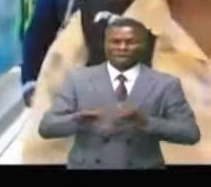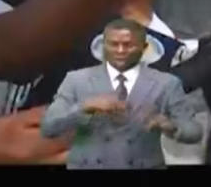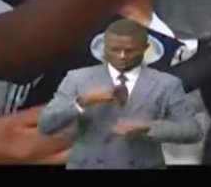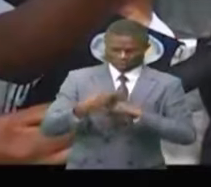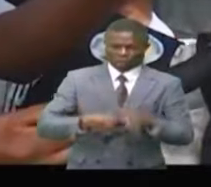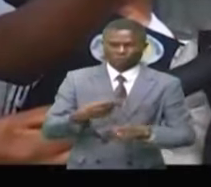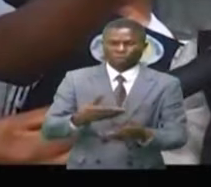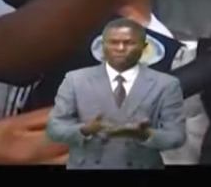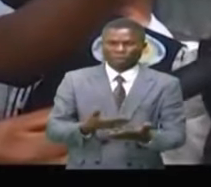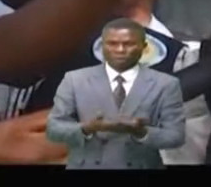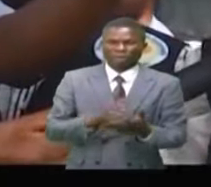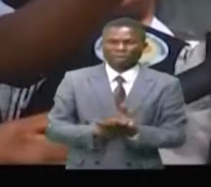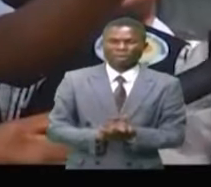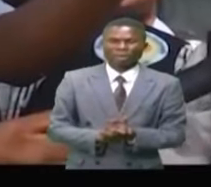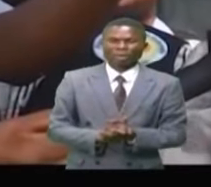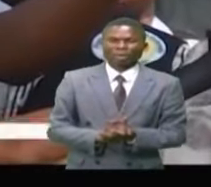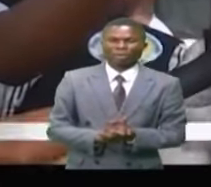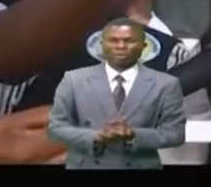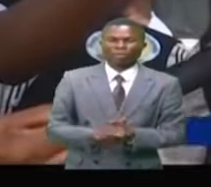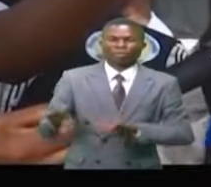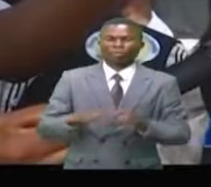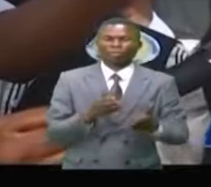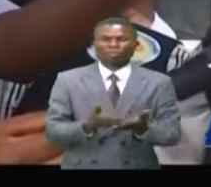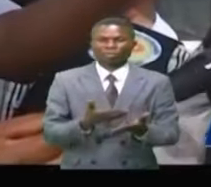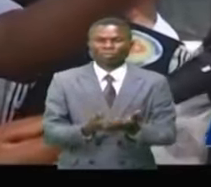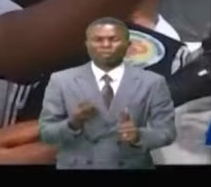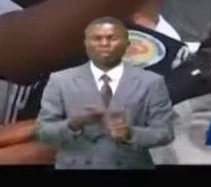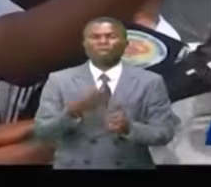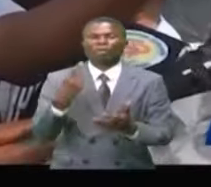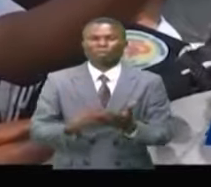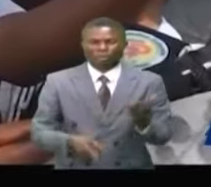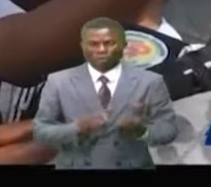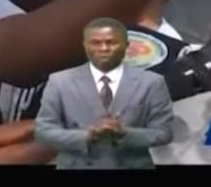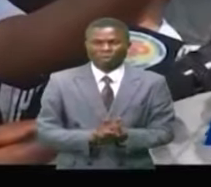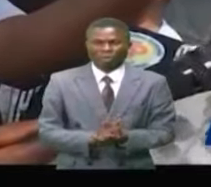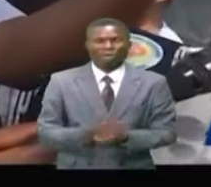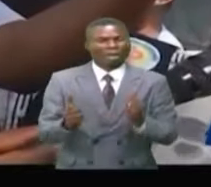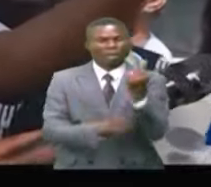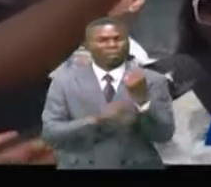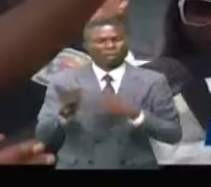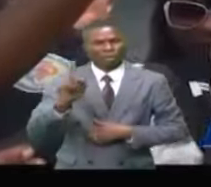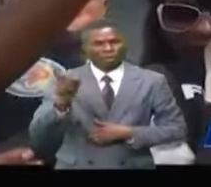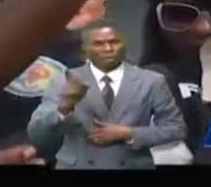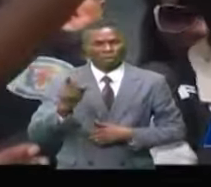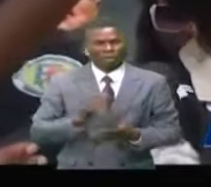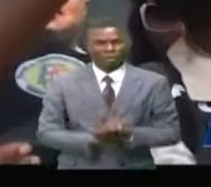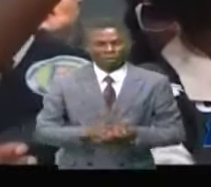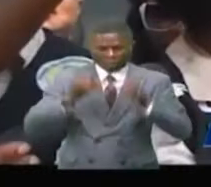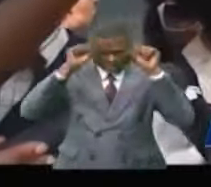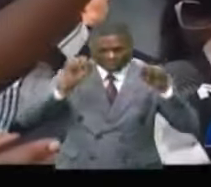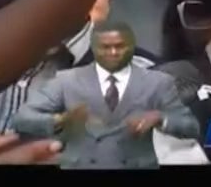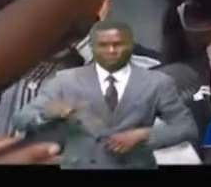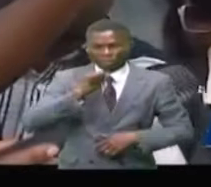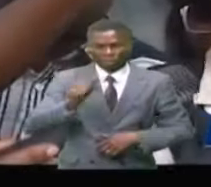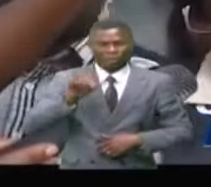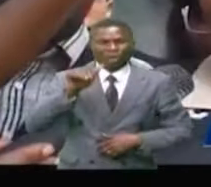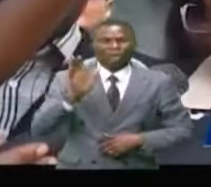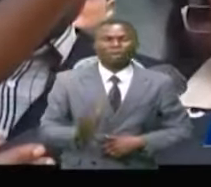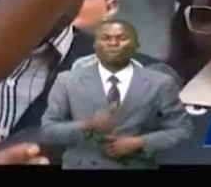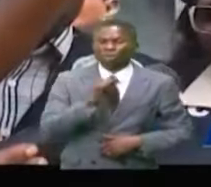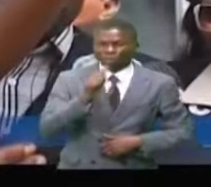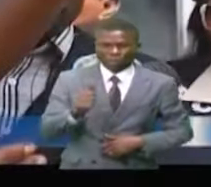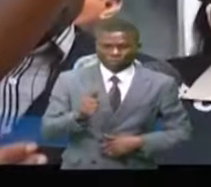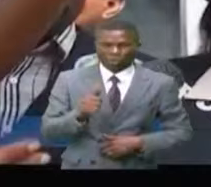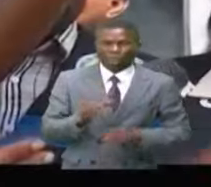lancement. C'est civique parce qu'il s'agit de l'État. Ce n'est pas une personne, ce n'est pas l'artiste, ce ne sont pas les directeurs, c'est